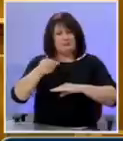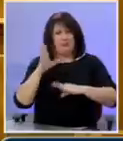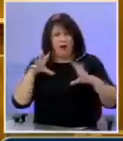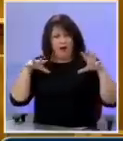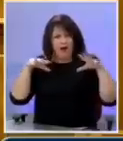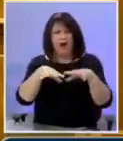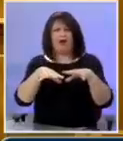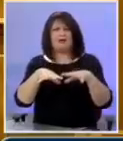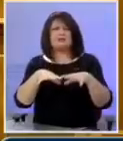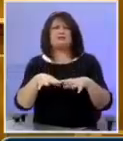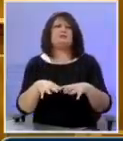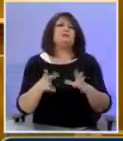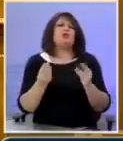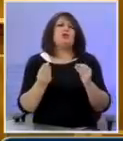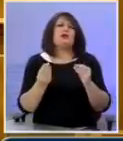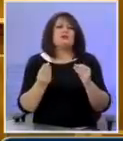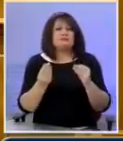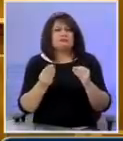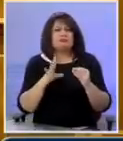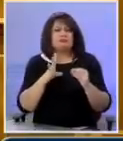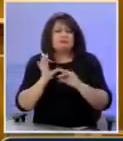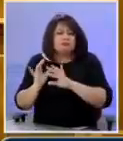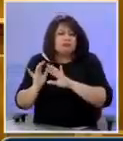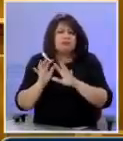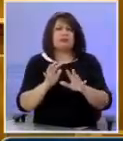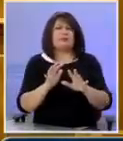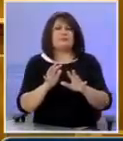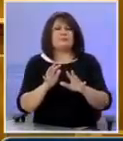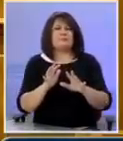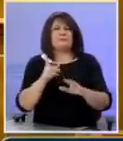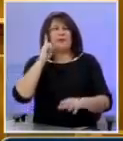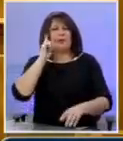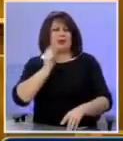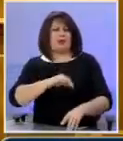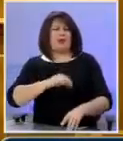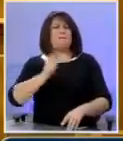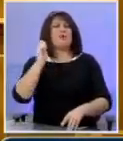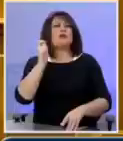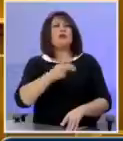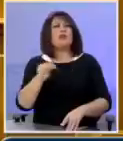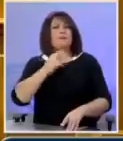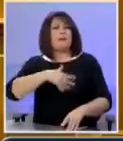μερικές εκατοντάδες οι οποίοι βεβαίως κερδοσκοπούν πο